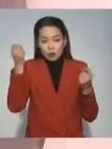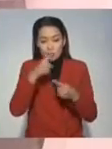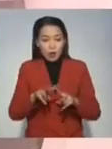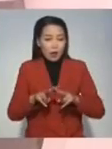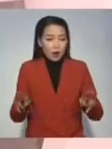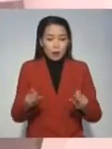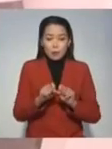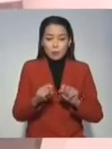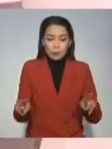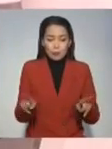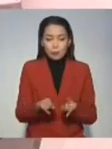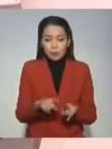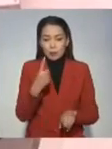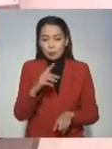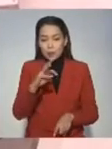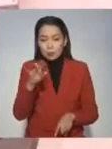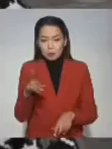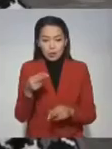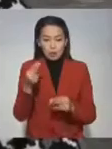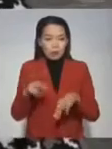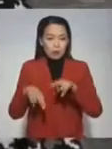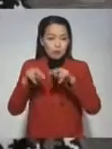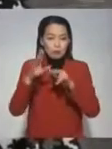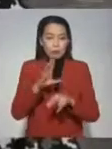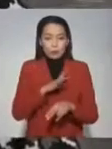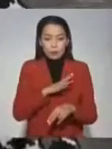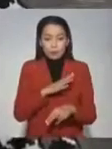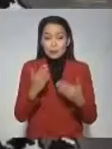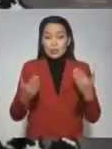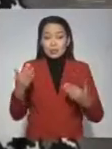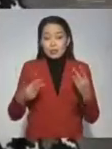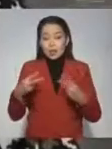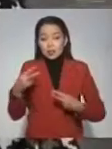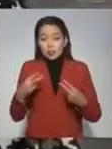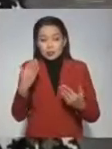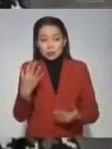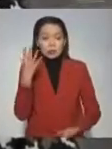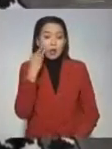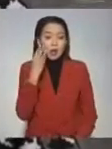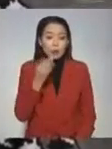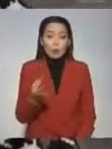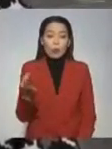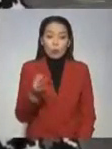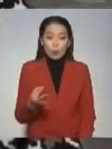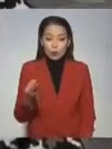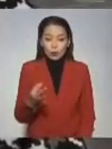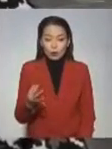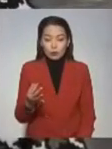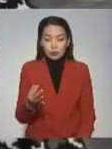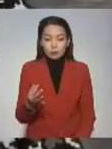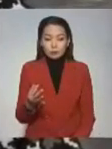осындай мектеп Таразда 1 миллиард теңгеге салынған. Салыстырмалы түрде айтатын болып жатырсақ, Алматы облысында бұның